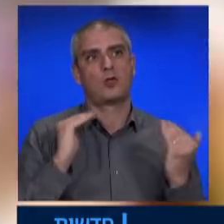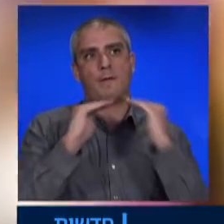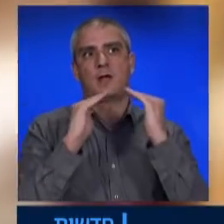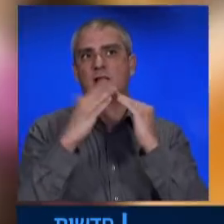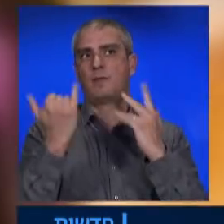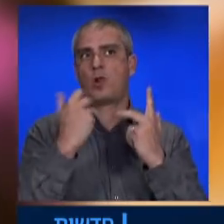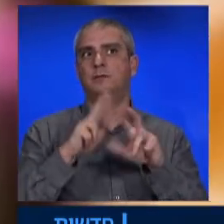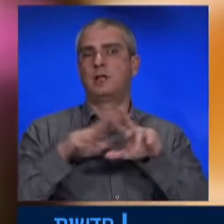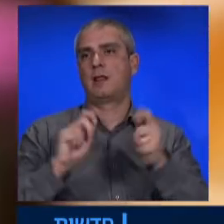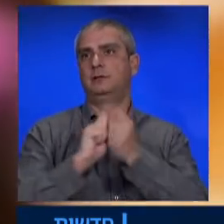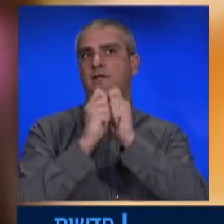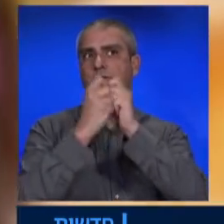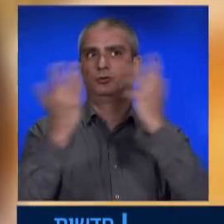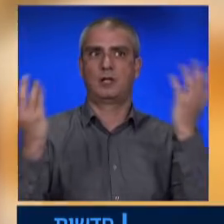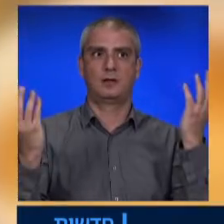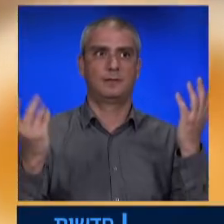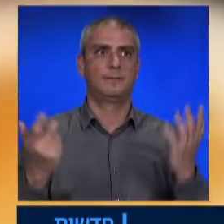למציאות המשתנה. צליח